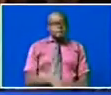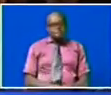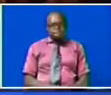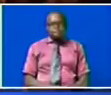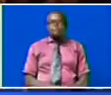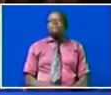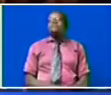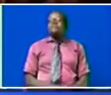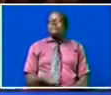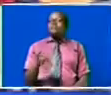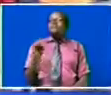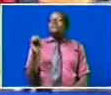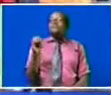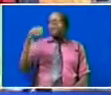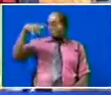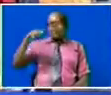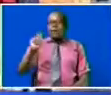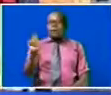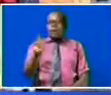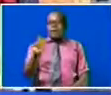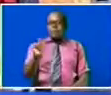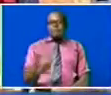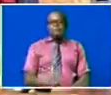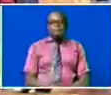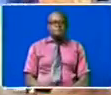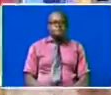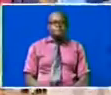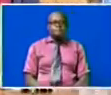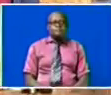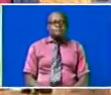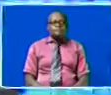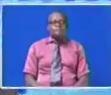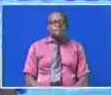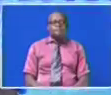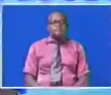na Ocheng Mwalimu. Mashirima Kapombe, KTN News.